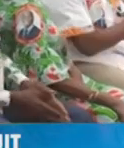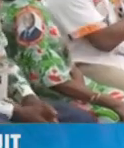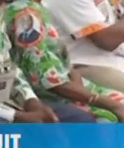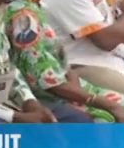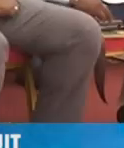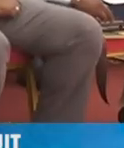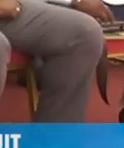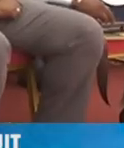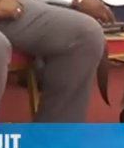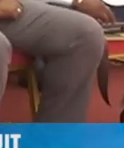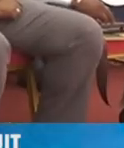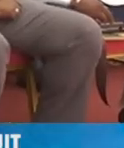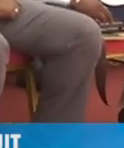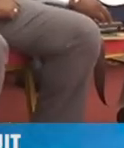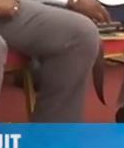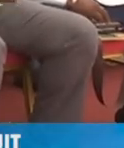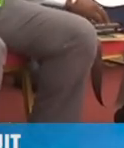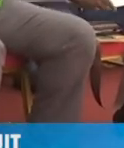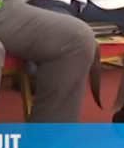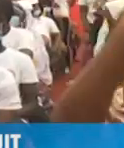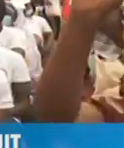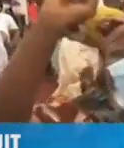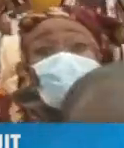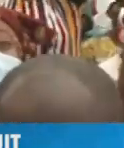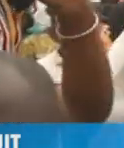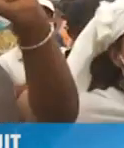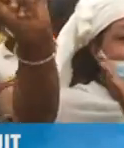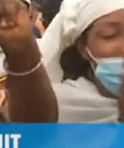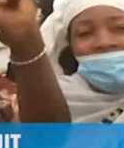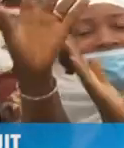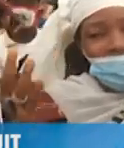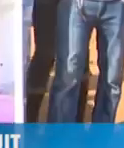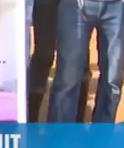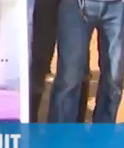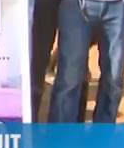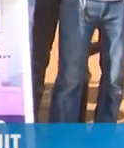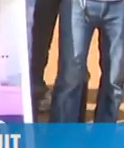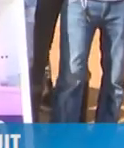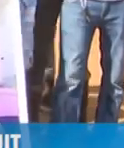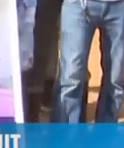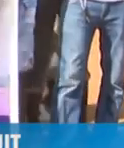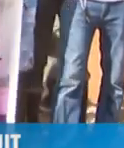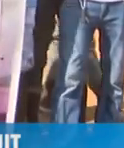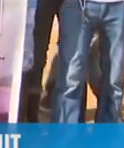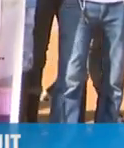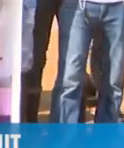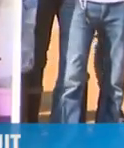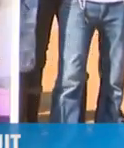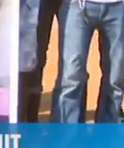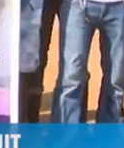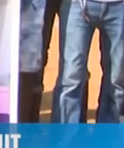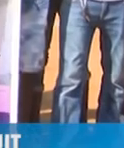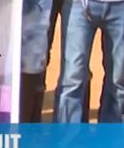L'opération séduction des électeurs se poursuit pour certains candidats. Des localités sillonnées pour convaincre les électeurs. Un point dans ce